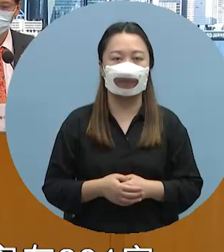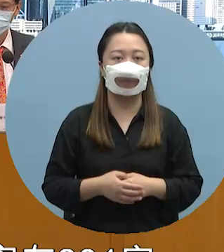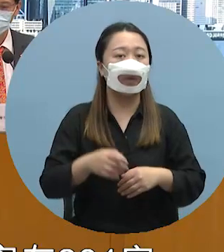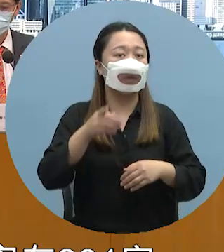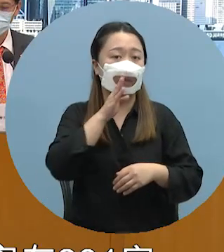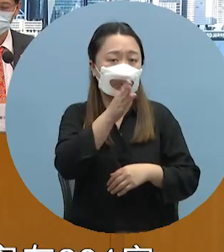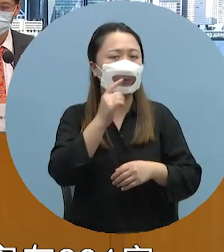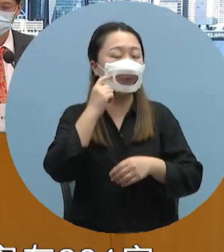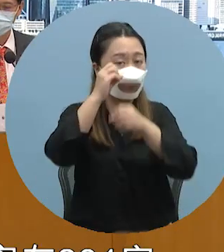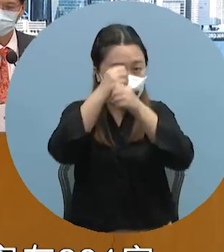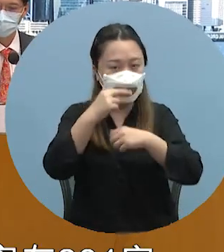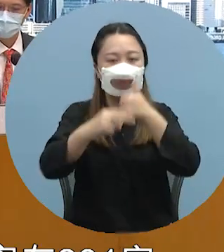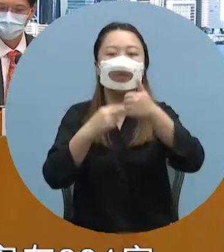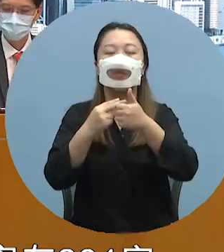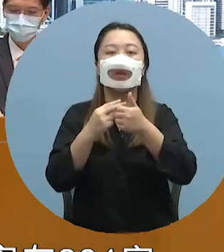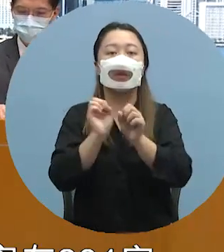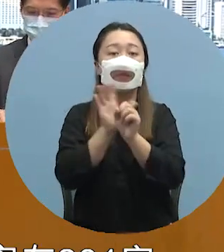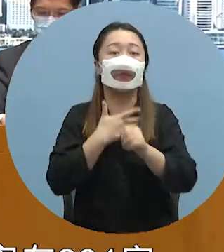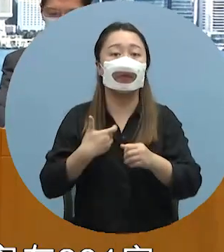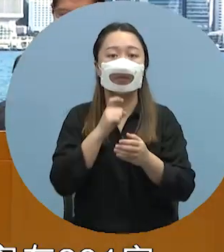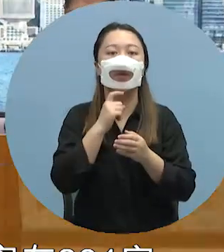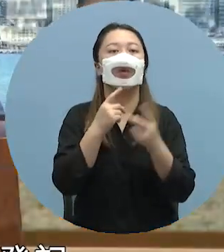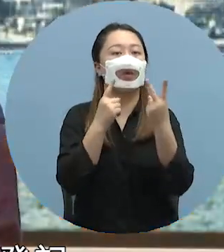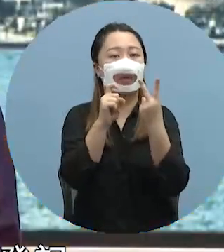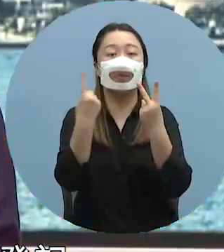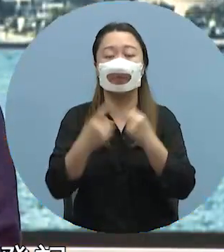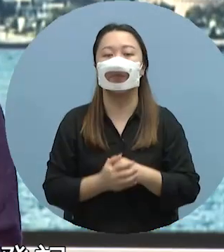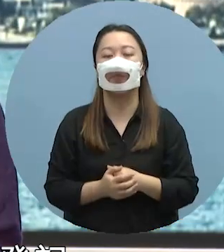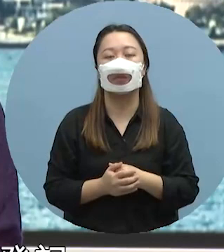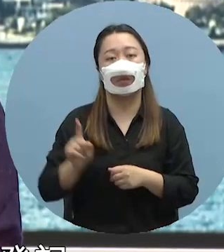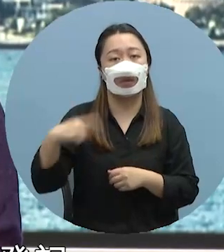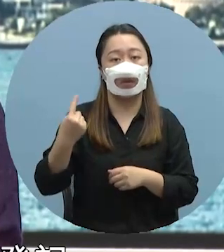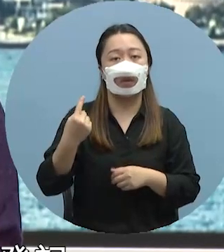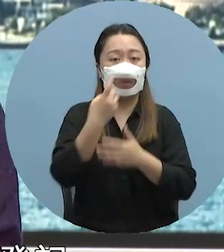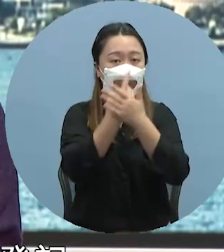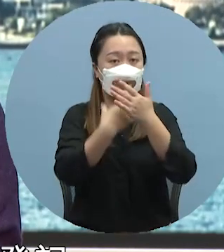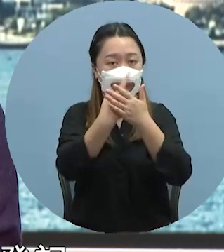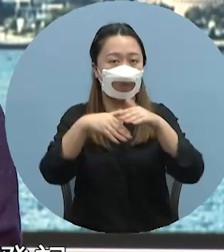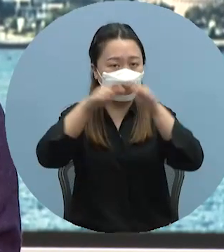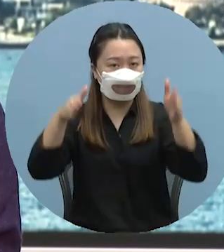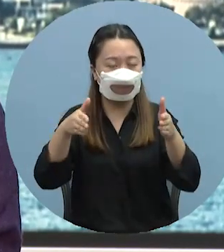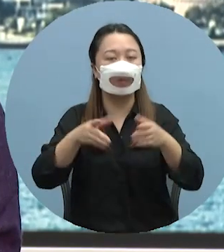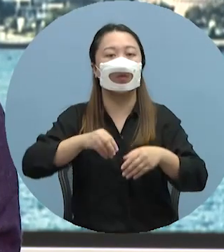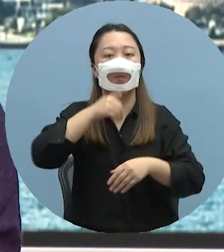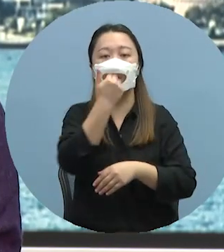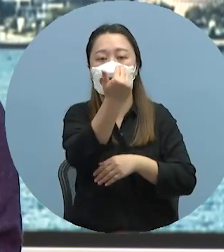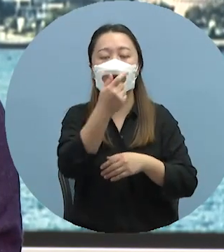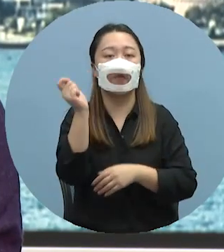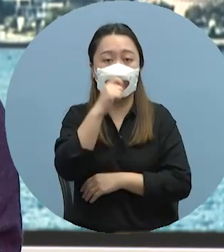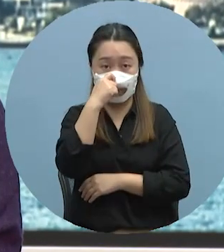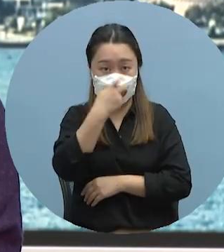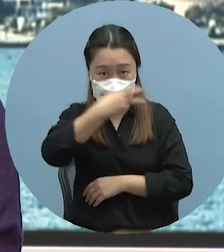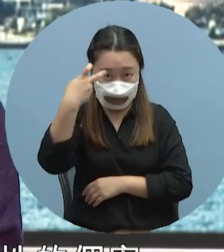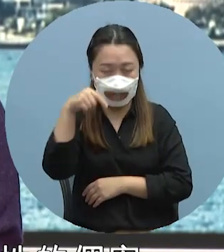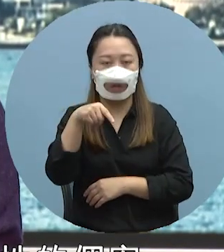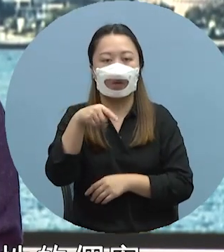經直接核酸檢測陽性的個案有291宗，另外成功在網上平台登記的快速測試